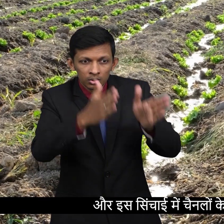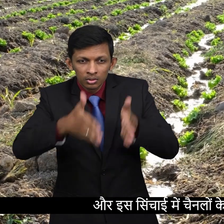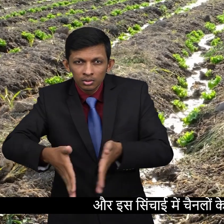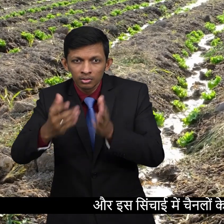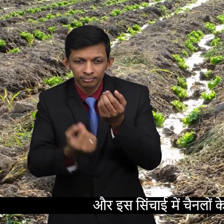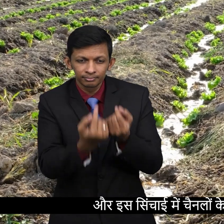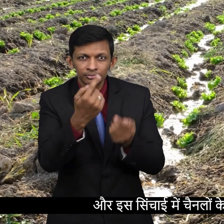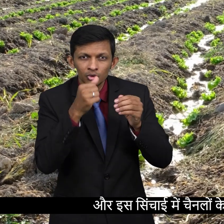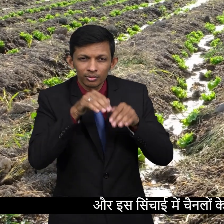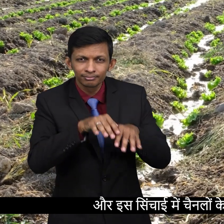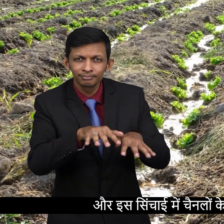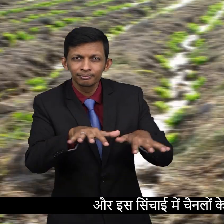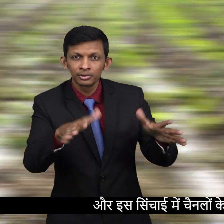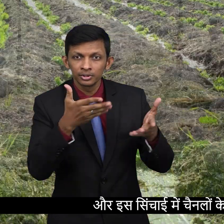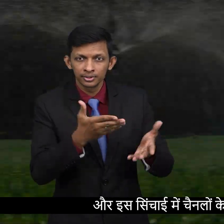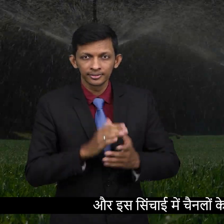है।